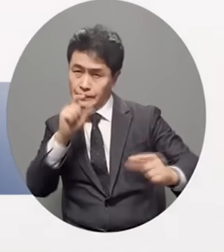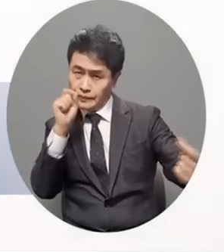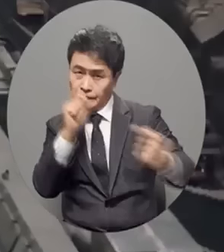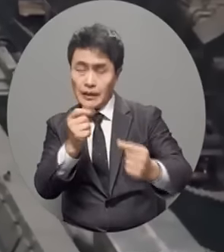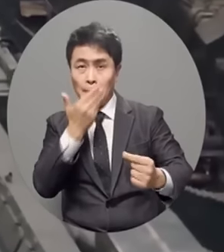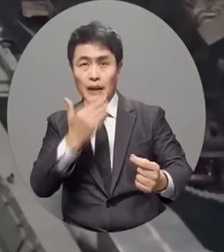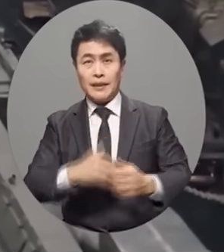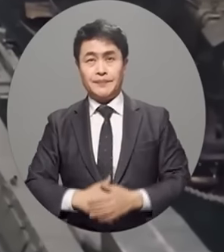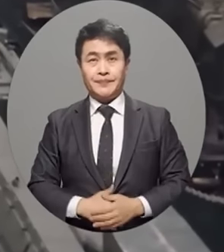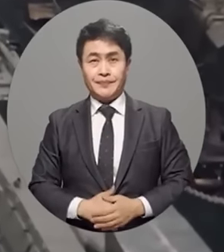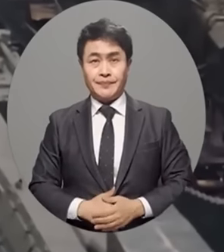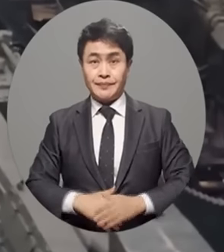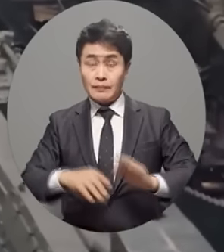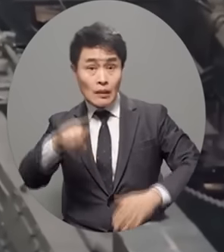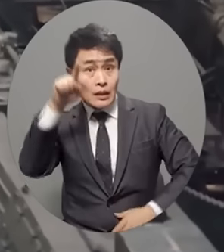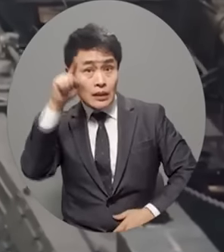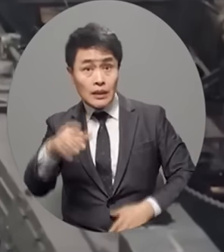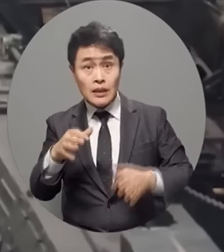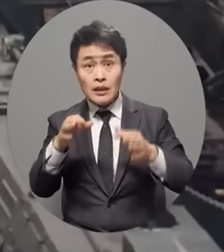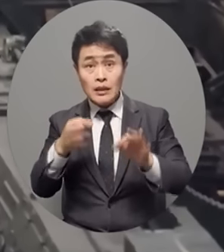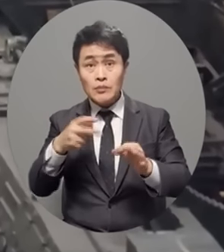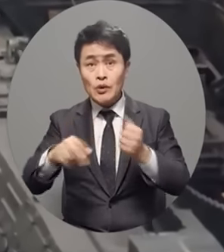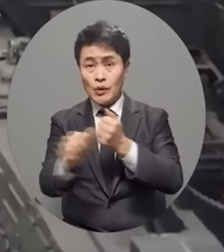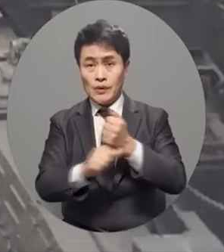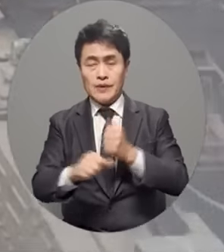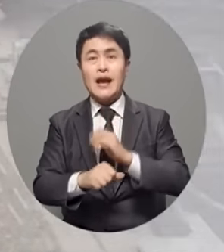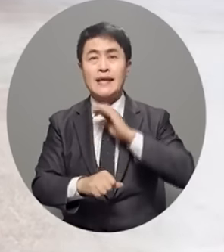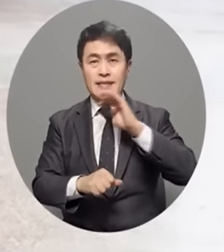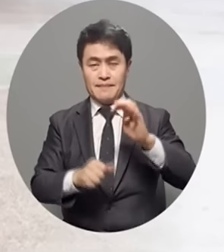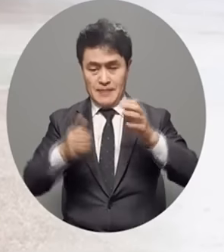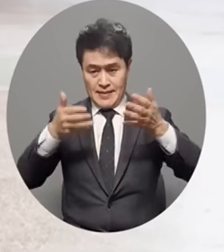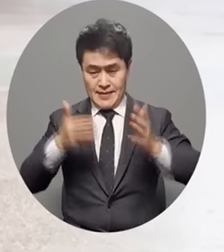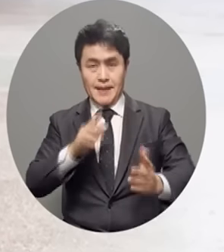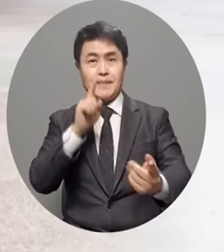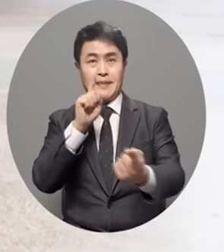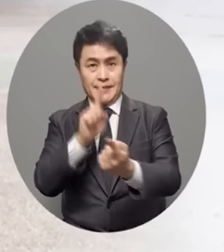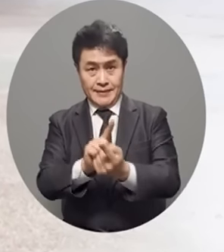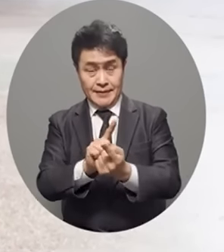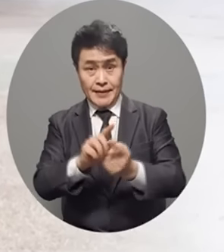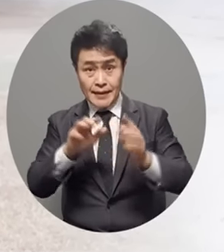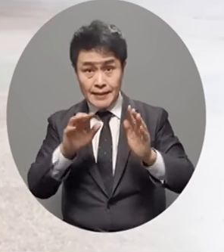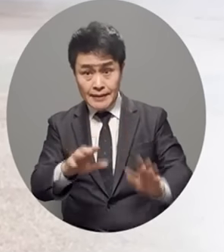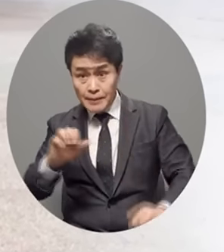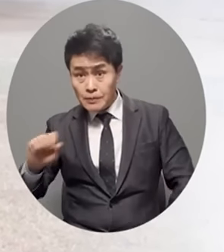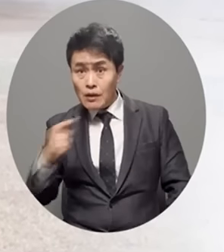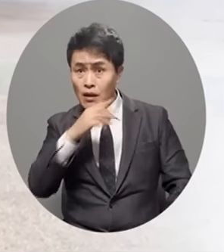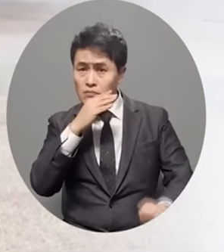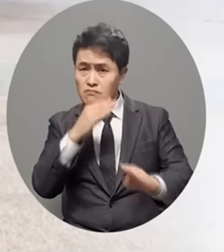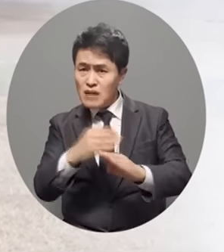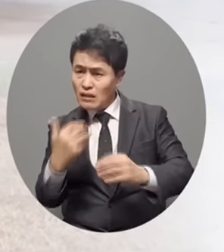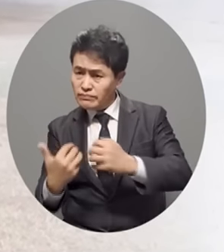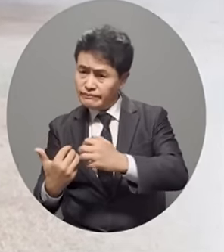있죠. 내일 김정은 위원장이 40번째 생일을 맞는 가운데 이를 계기로 북한이